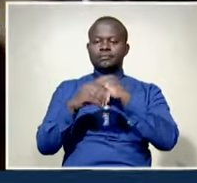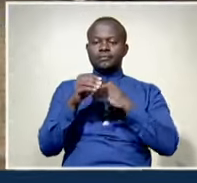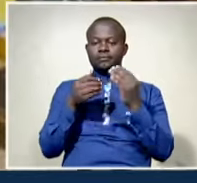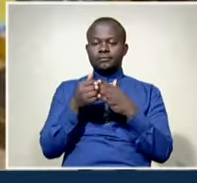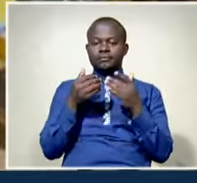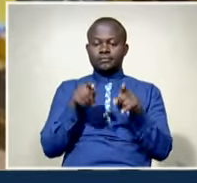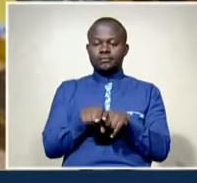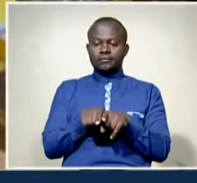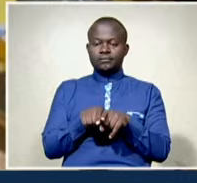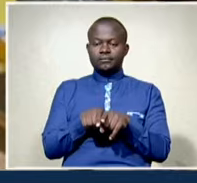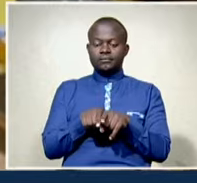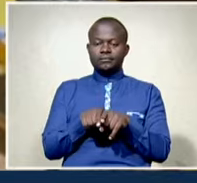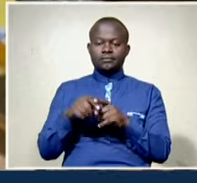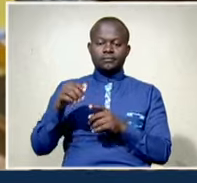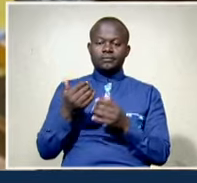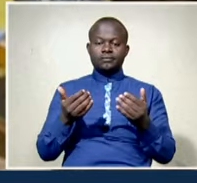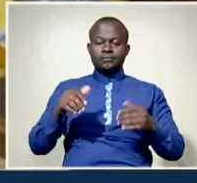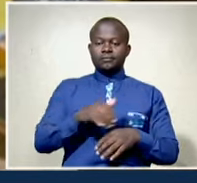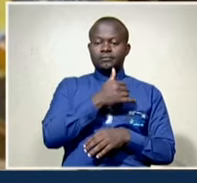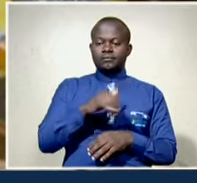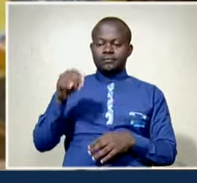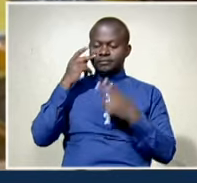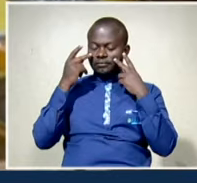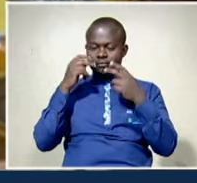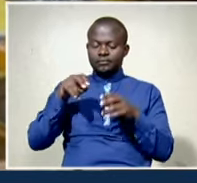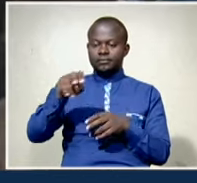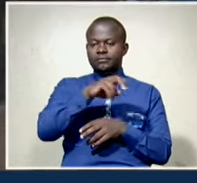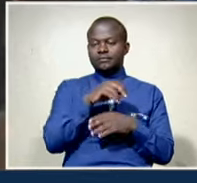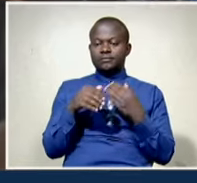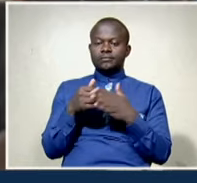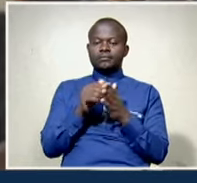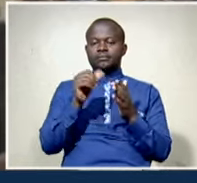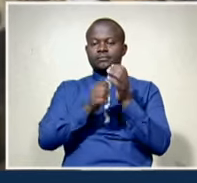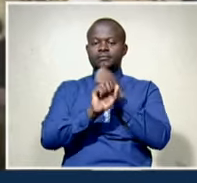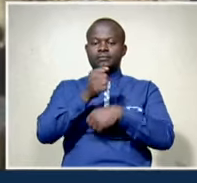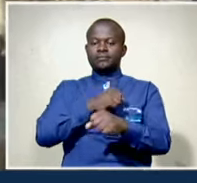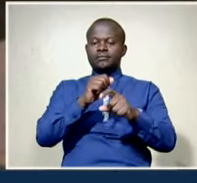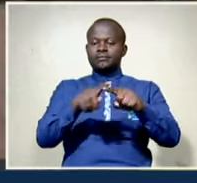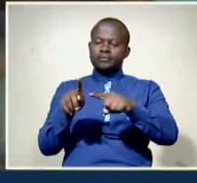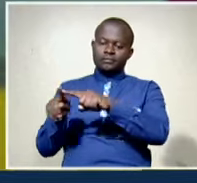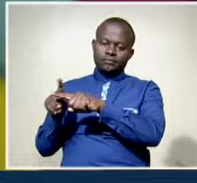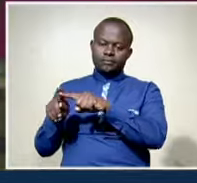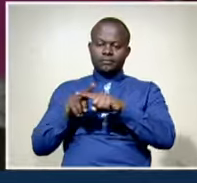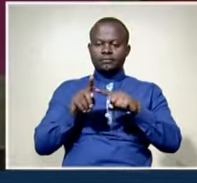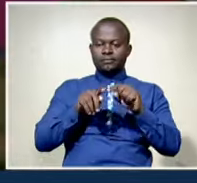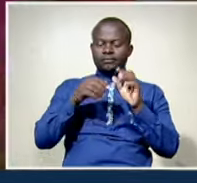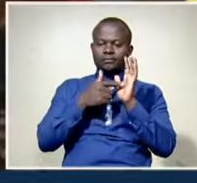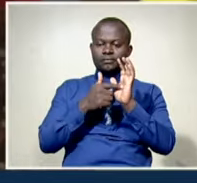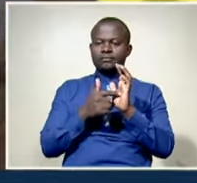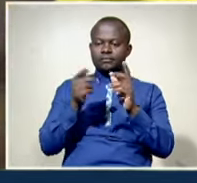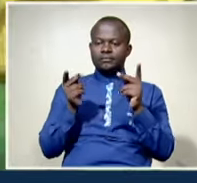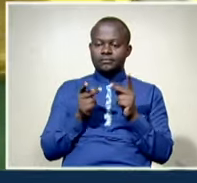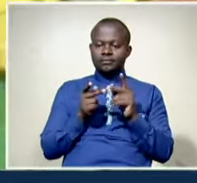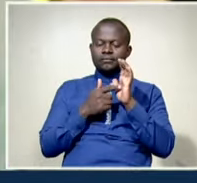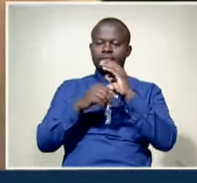nk'aha inyuma yanjye hari icyicungo cy'abana urabona ko bizengurutse bimeze neza hari ibindi bikorwa rero bigiye bitandukanye biri kumurikirwa hano mu